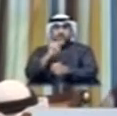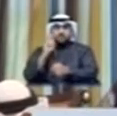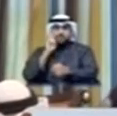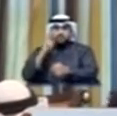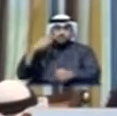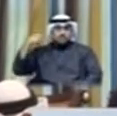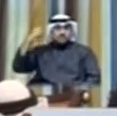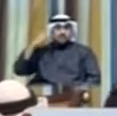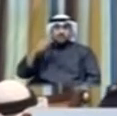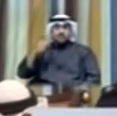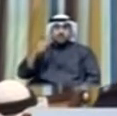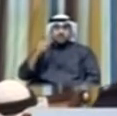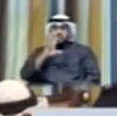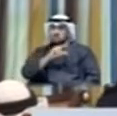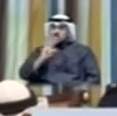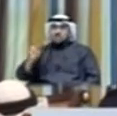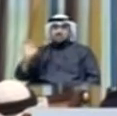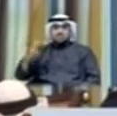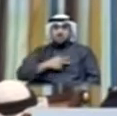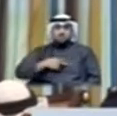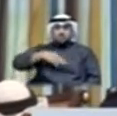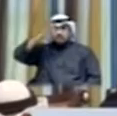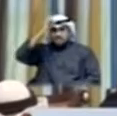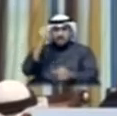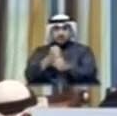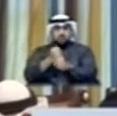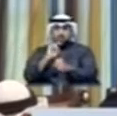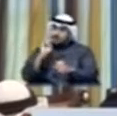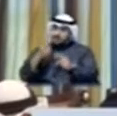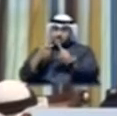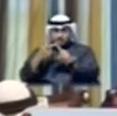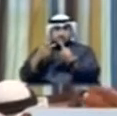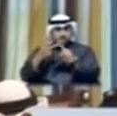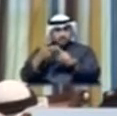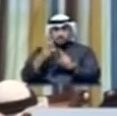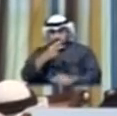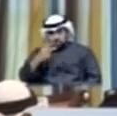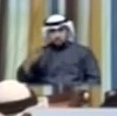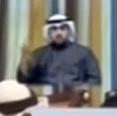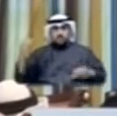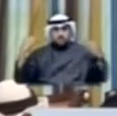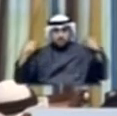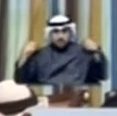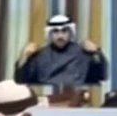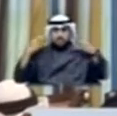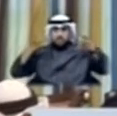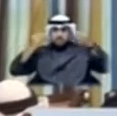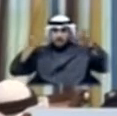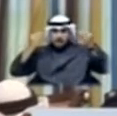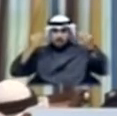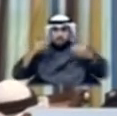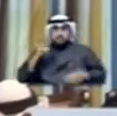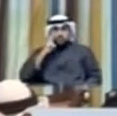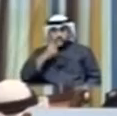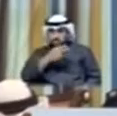متخصص في عملية الأمن وبس، له من نشاطات أخرى وثبتوها في الكوكب اللي عرضت